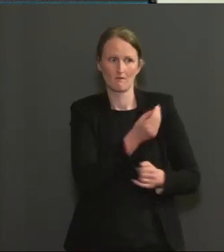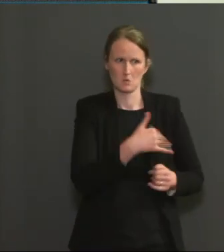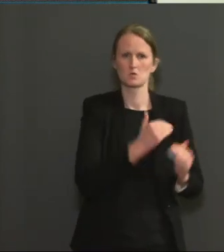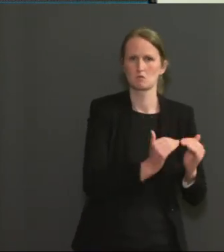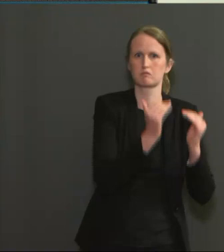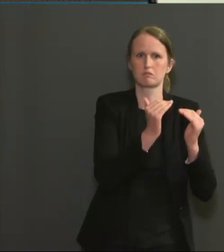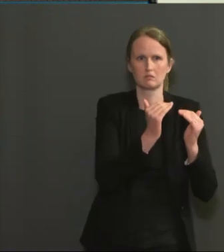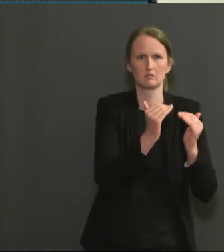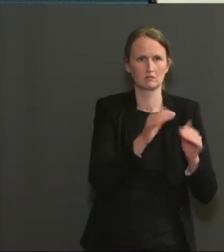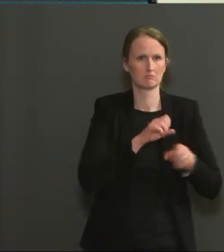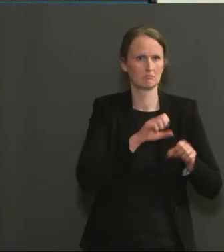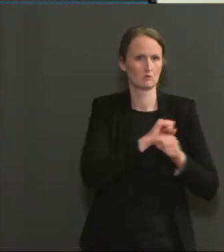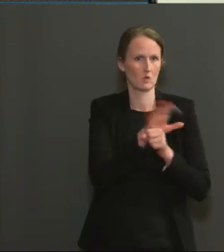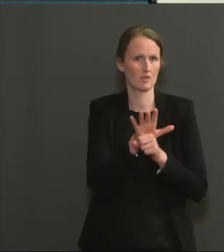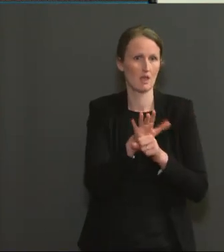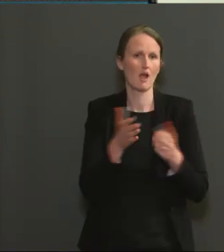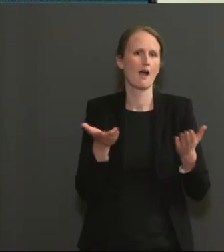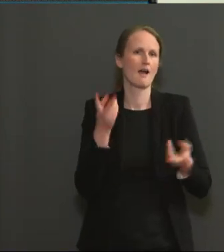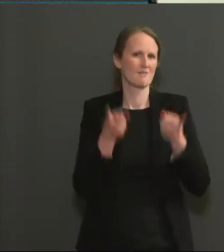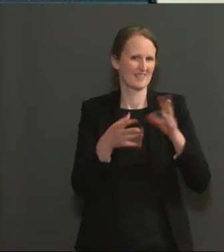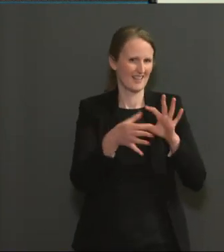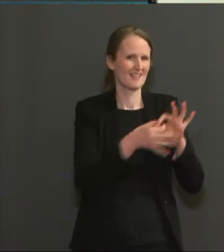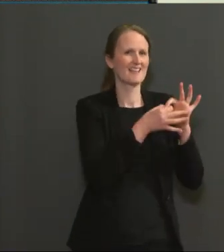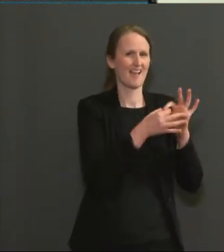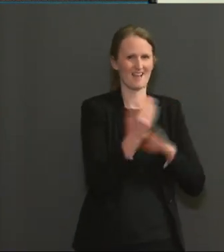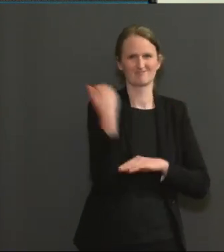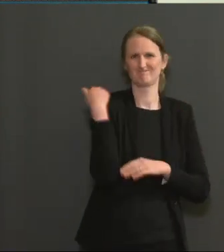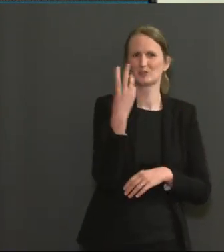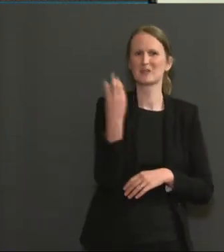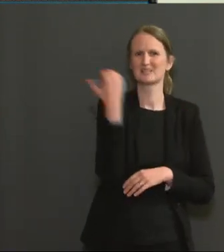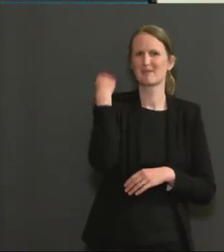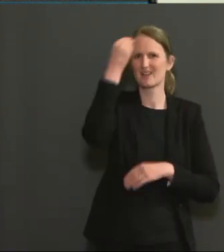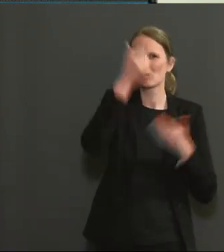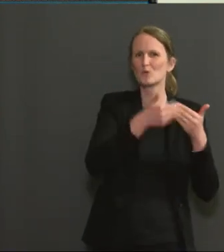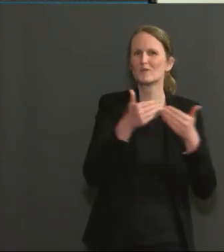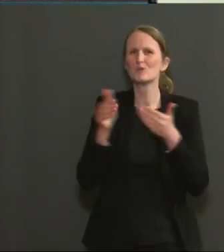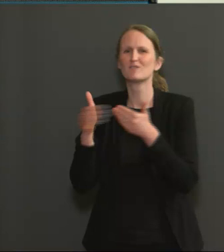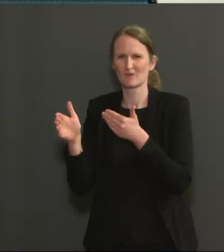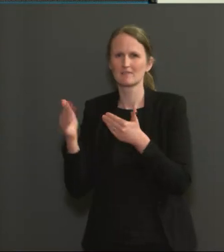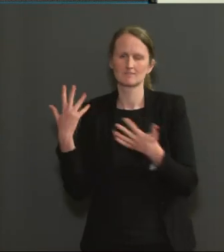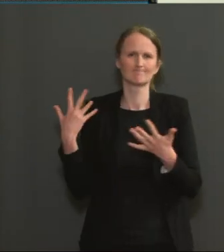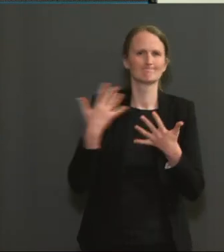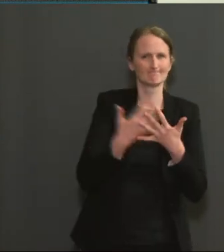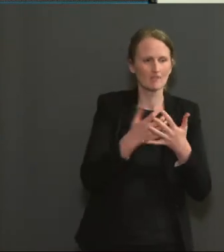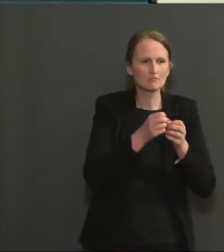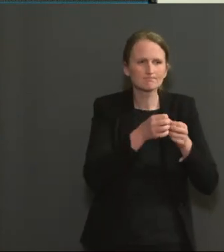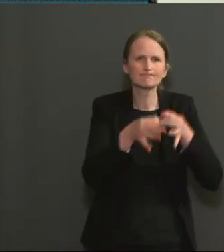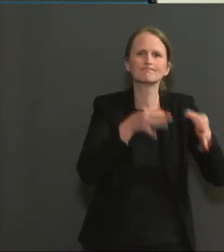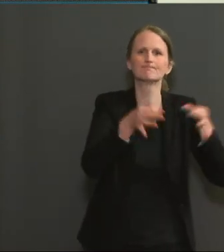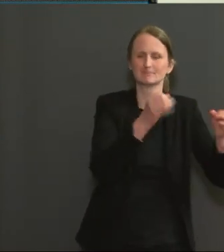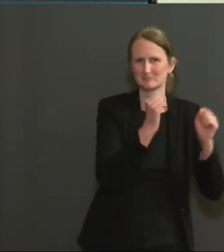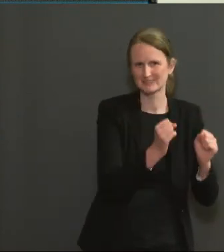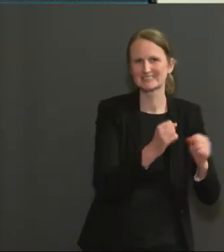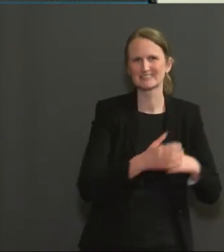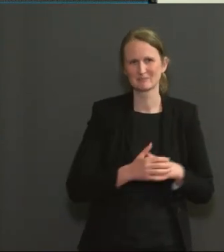réouverture des écoles il y a environ 3 semaines si on s'intéresse aux enfants de 0 à 9